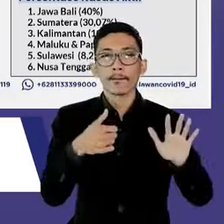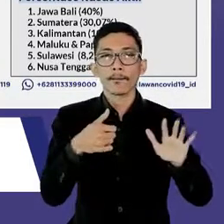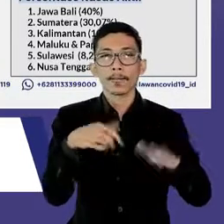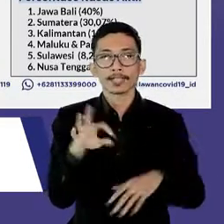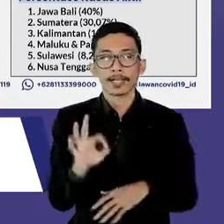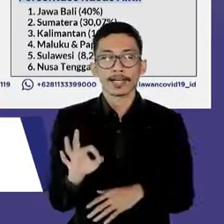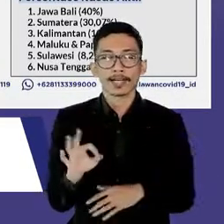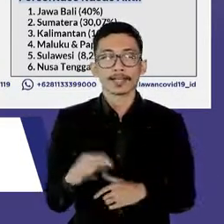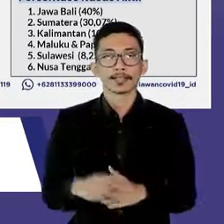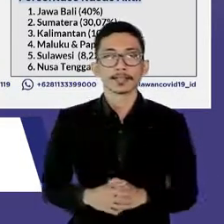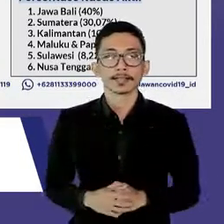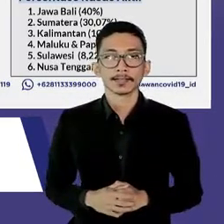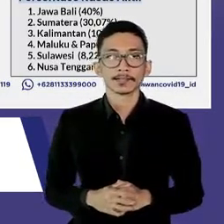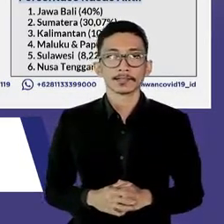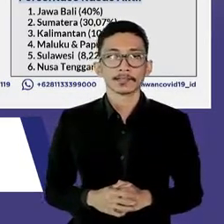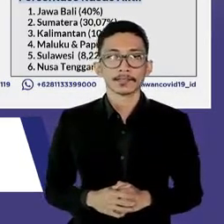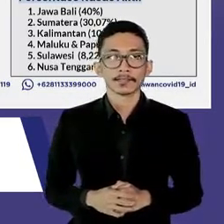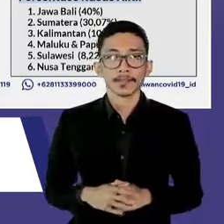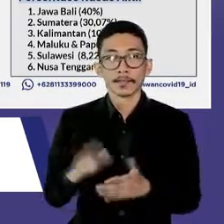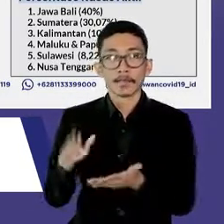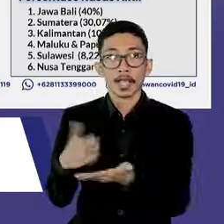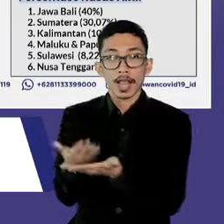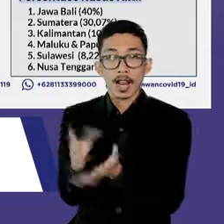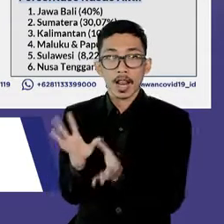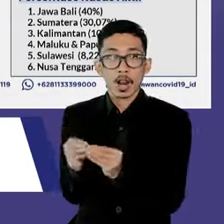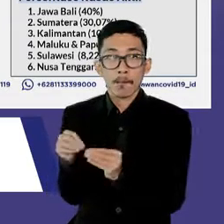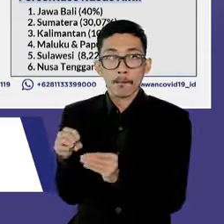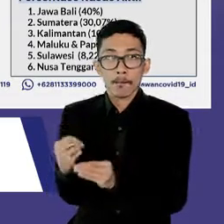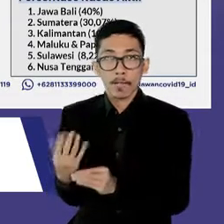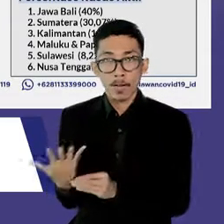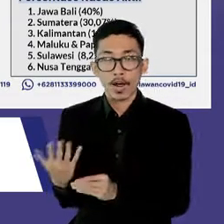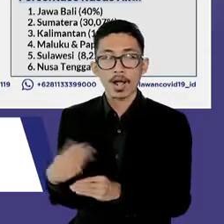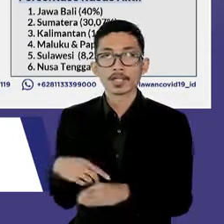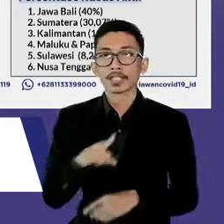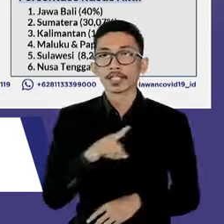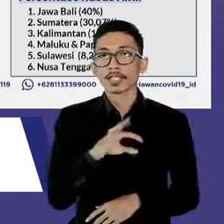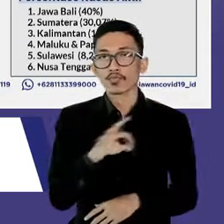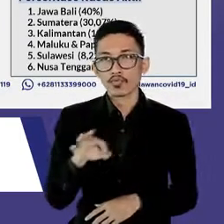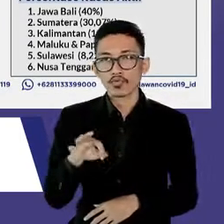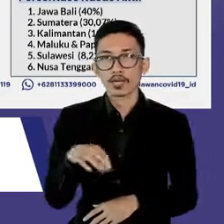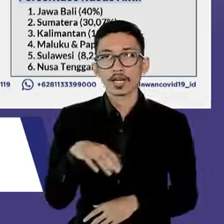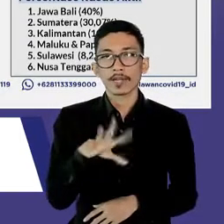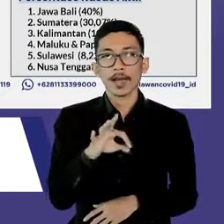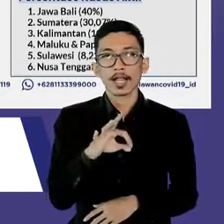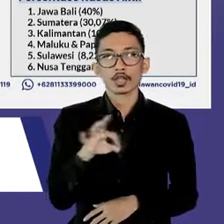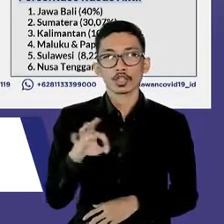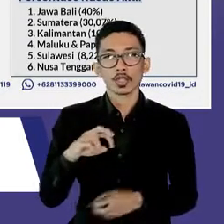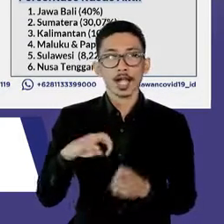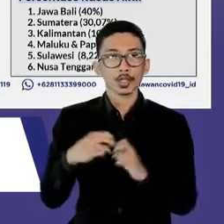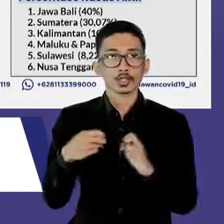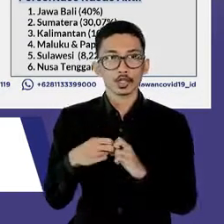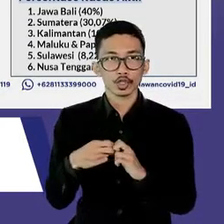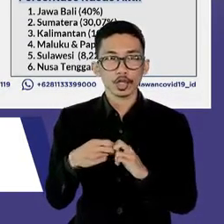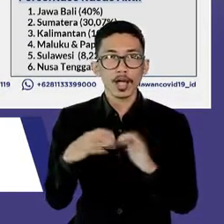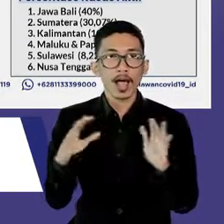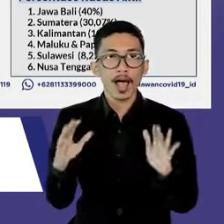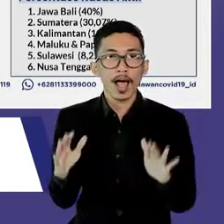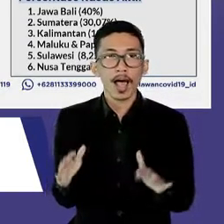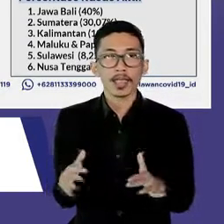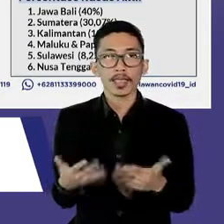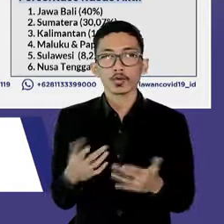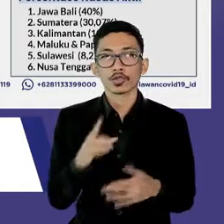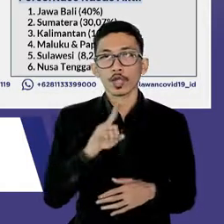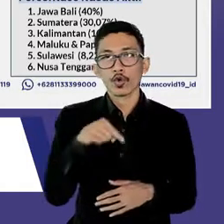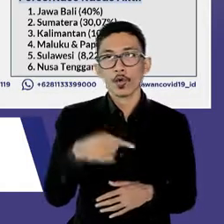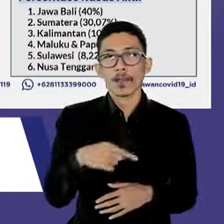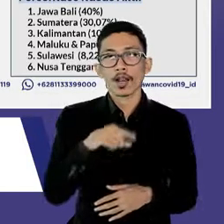positif sedangkan kematiannya sebanyak 1259 kasus atau 1,50